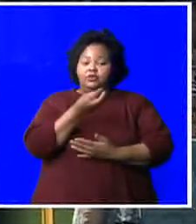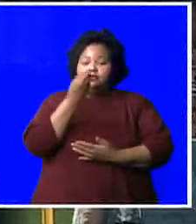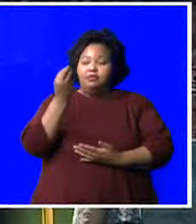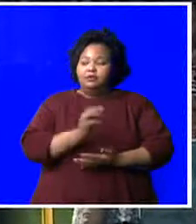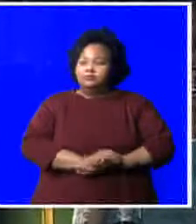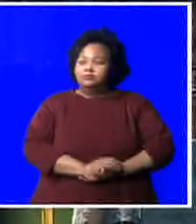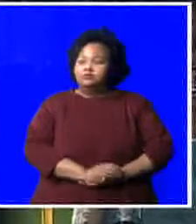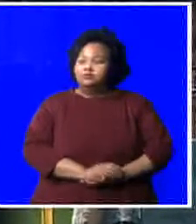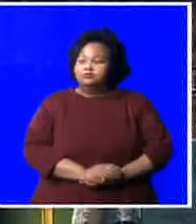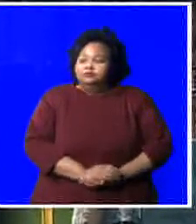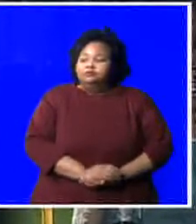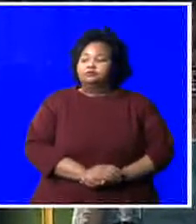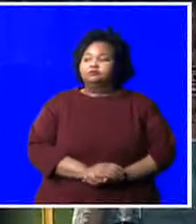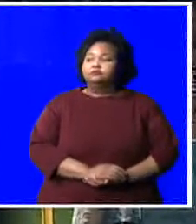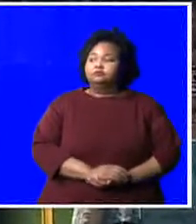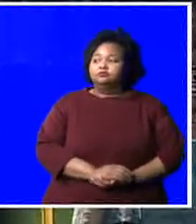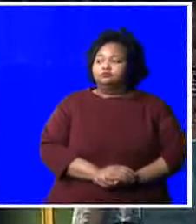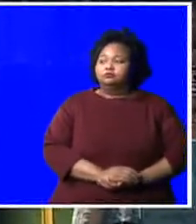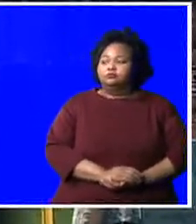waphakathi